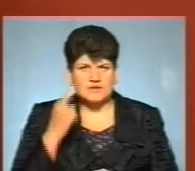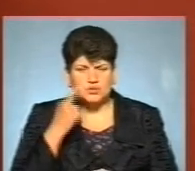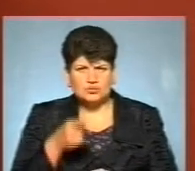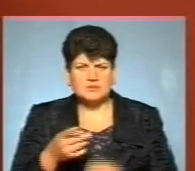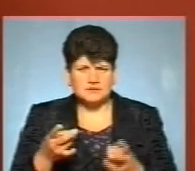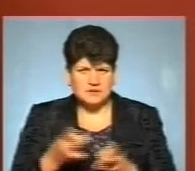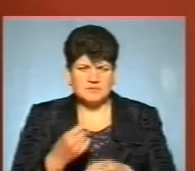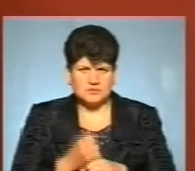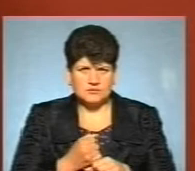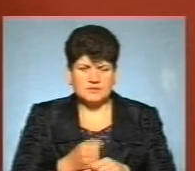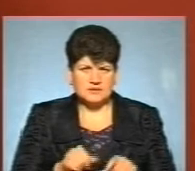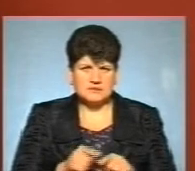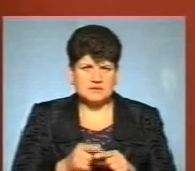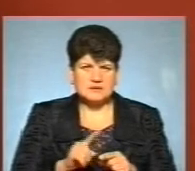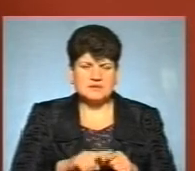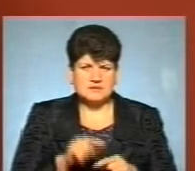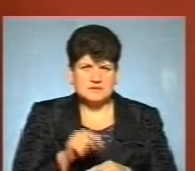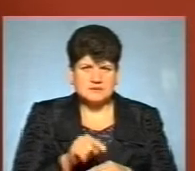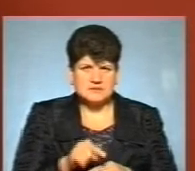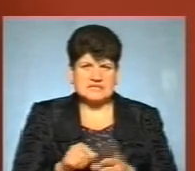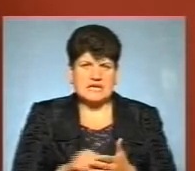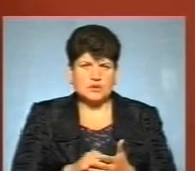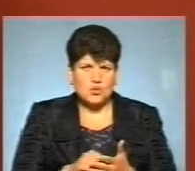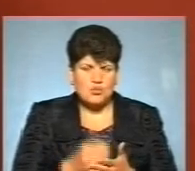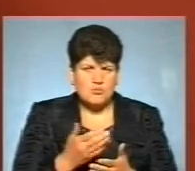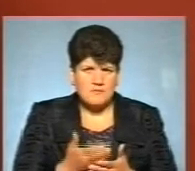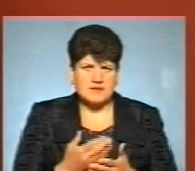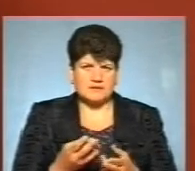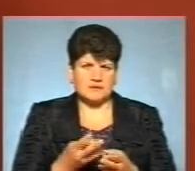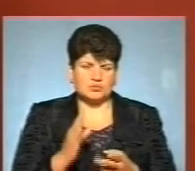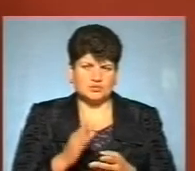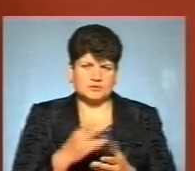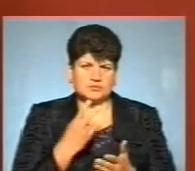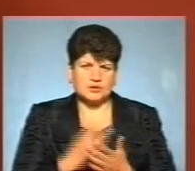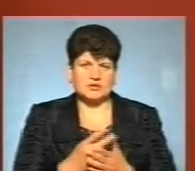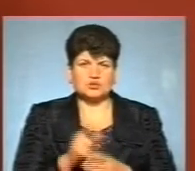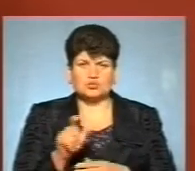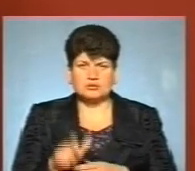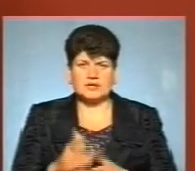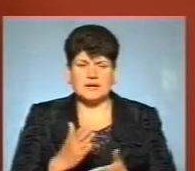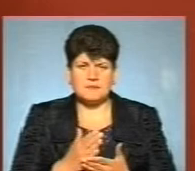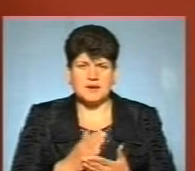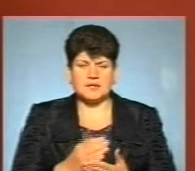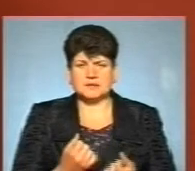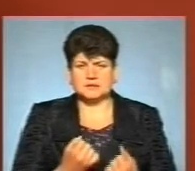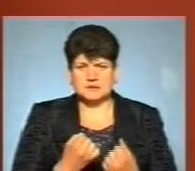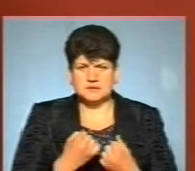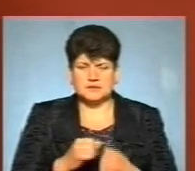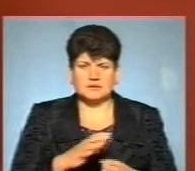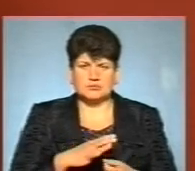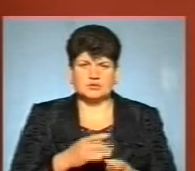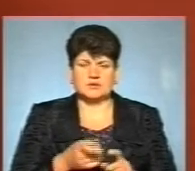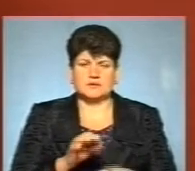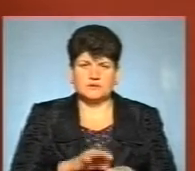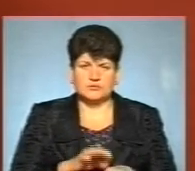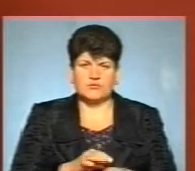сенс як такий? Тобто, я так розумію, що це документ, який буде посвідчувати про те, що людина має антитіла, тобто вона була інфікована